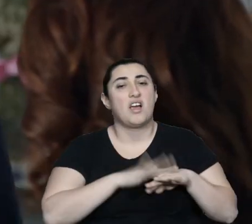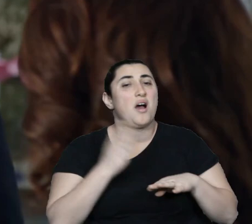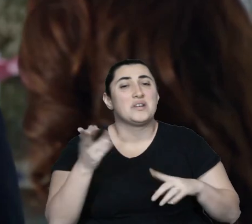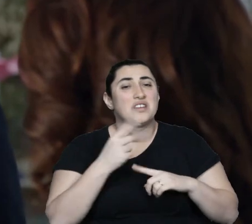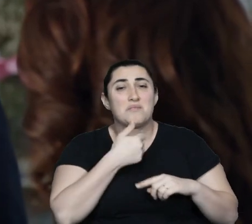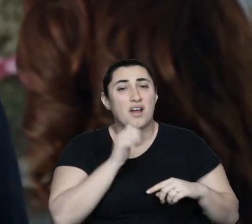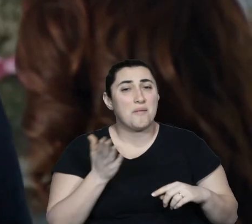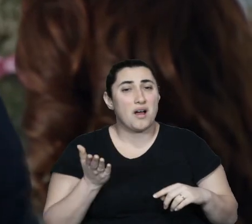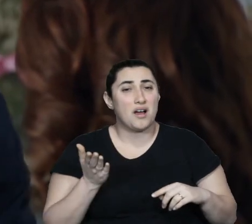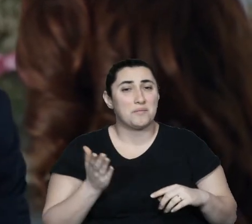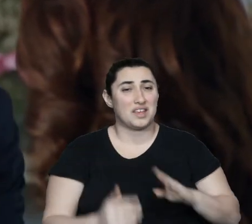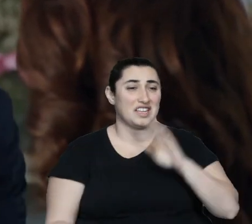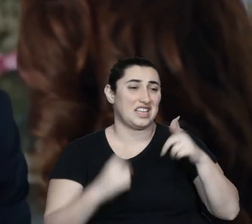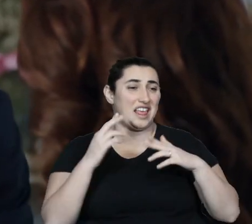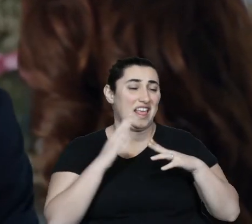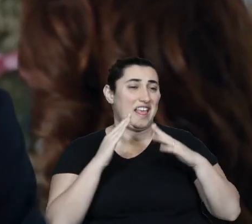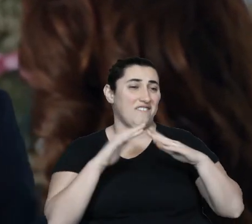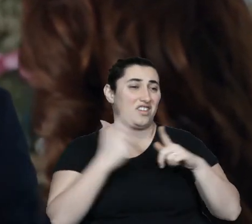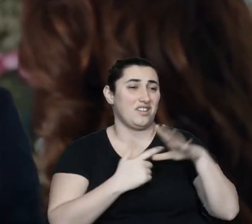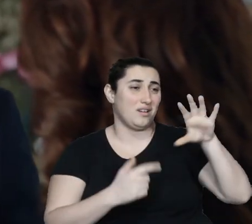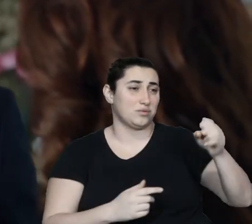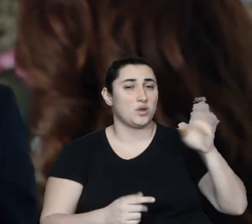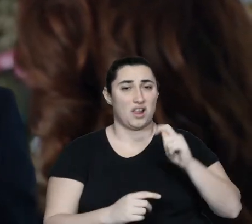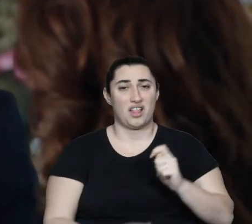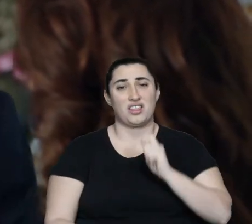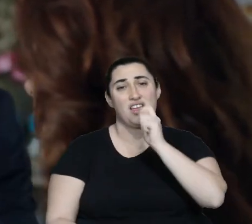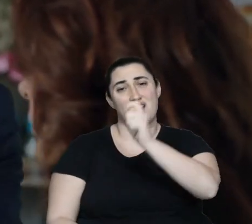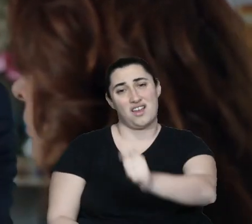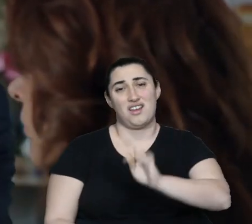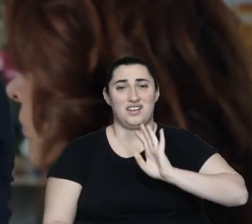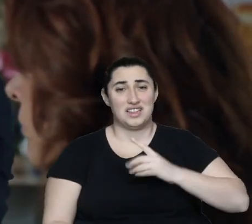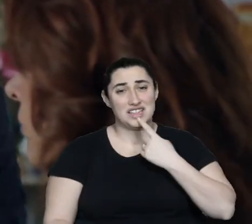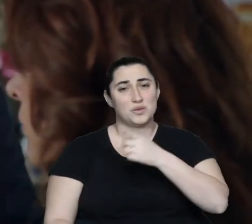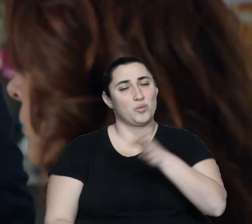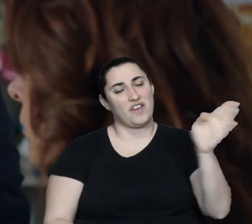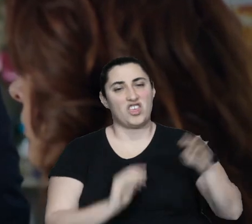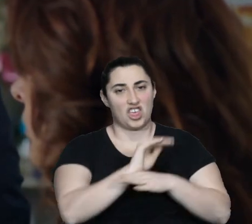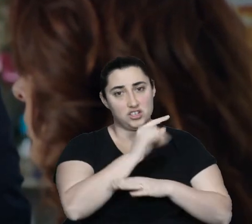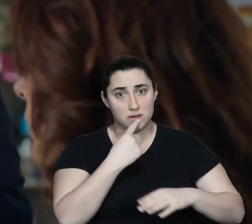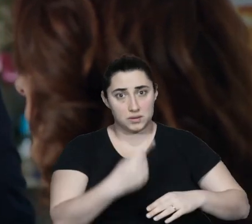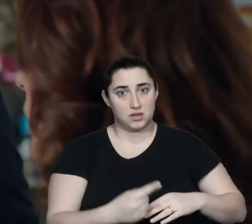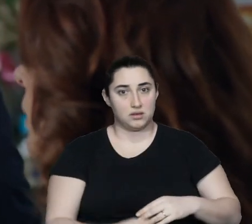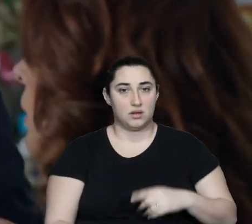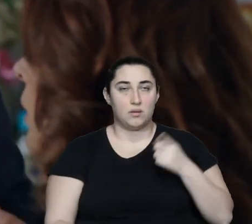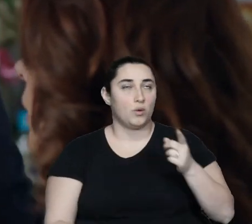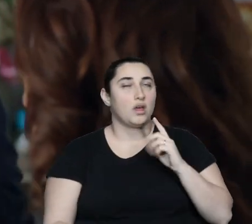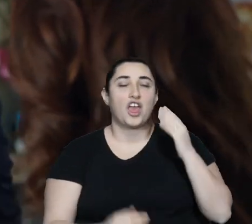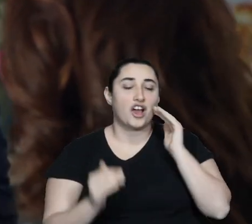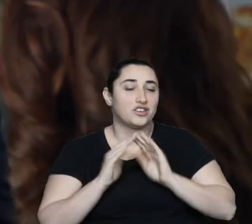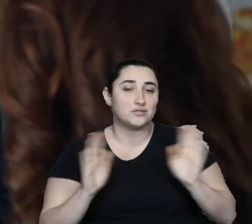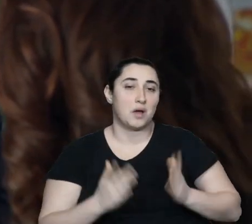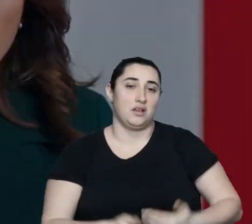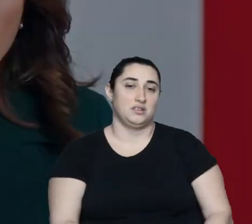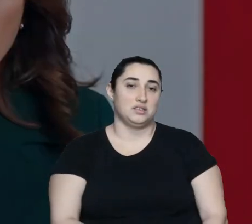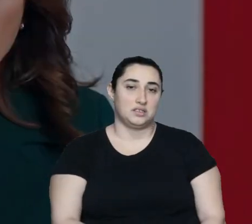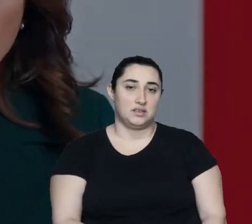yani İbrahim abi? Gidecek bir ev tutacak. Ondan sonra anahtarı alıp kıza diyecek ki gir burada yaşa. Ya böyle bir şey yakıştırabilir mi